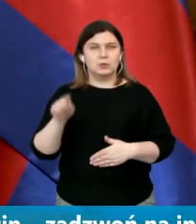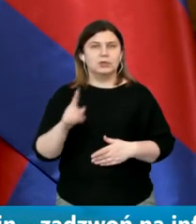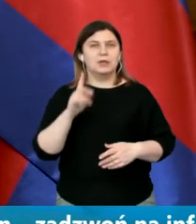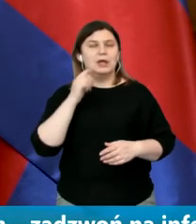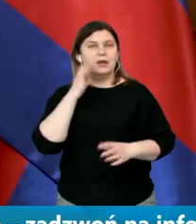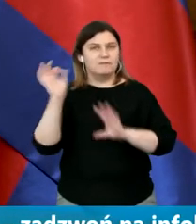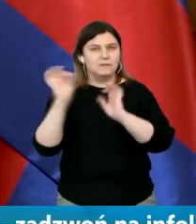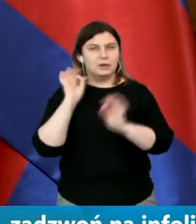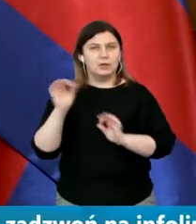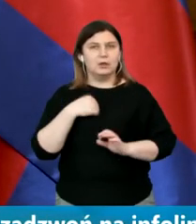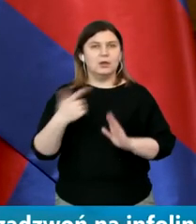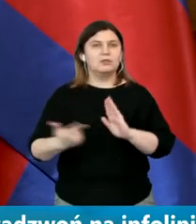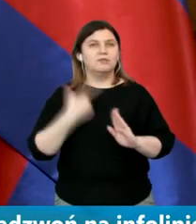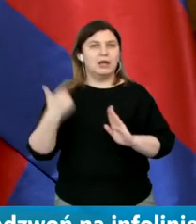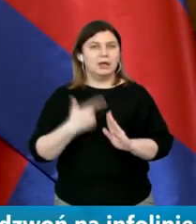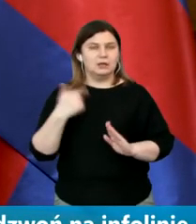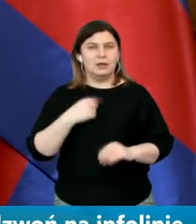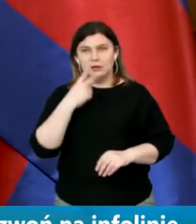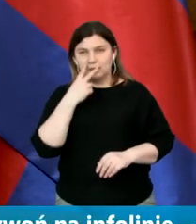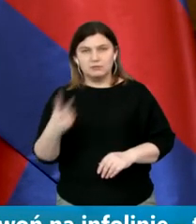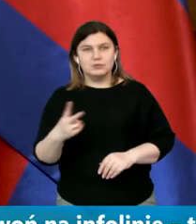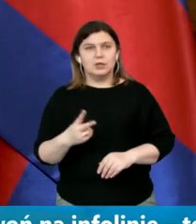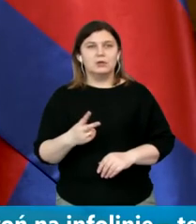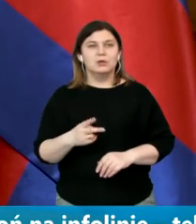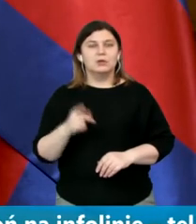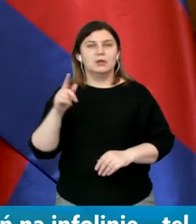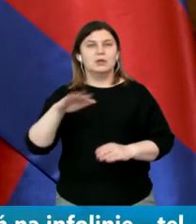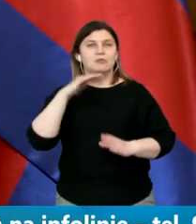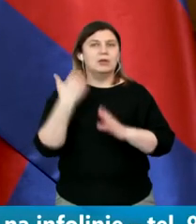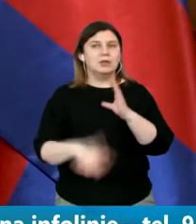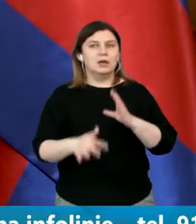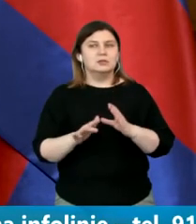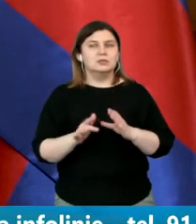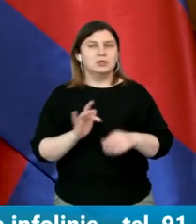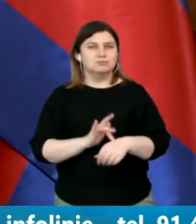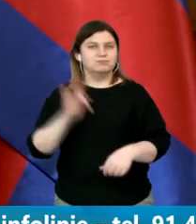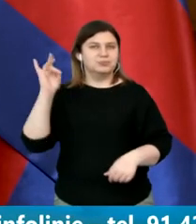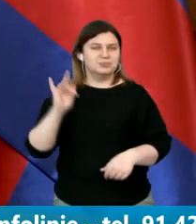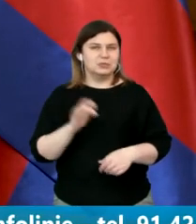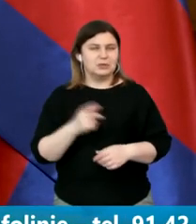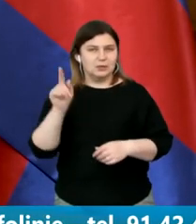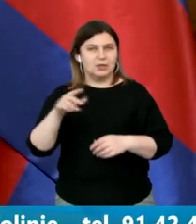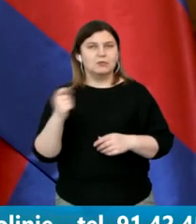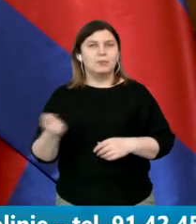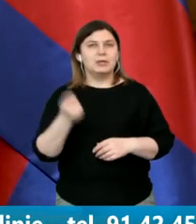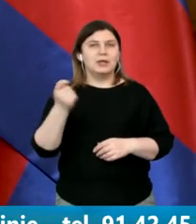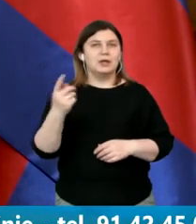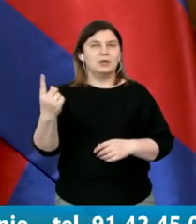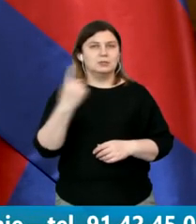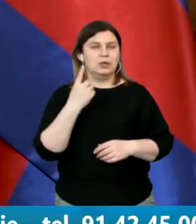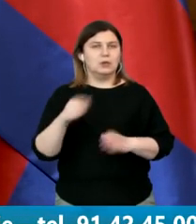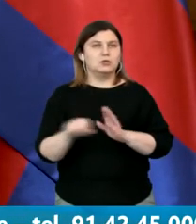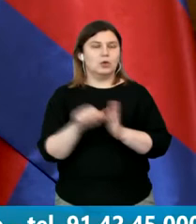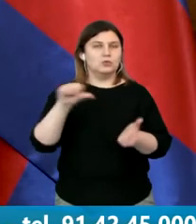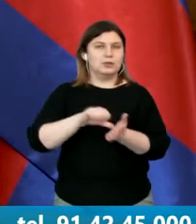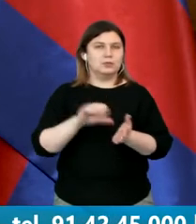ale już sam go dwukrotnie w ostatnich dniach doświadczyłem, że traci się tam paręnaście czasem minut, żeby wjechać do ścisłego